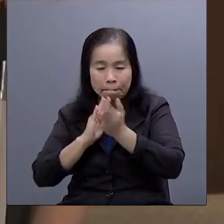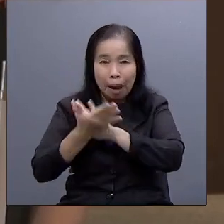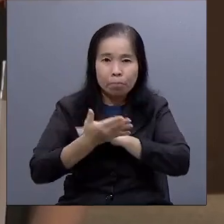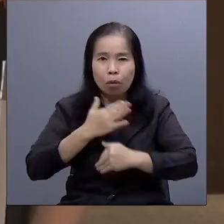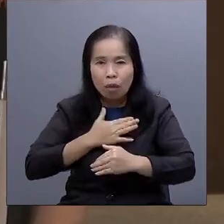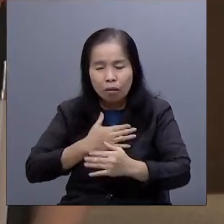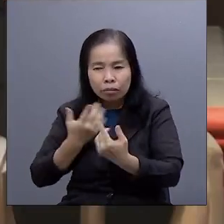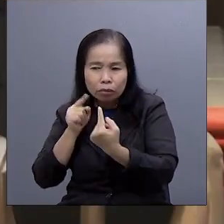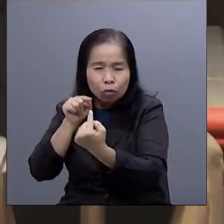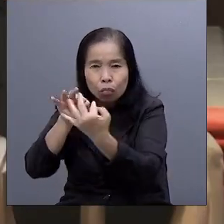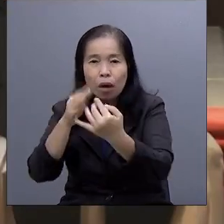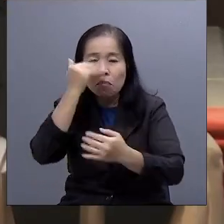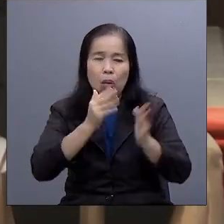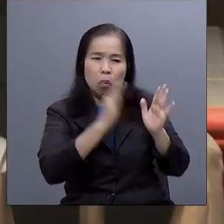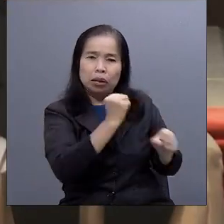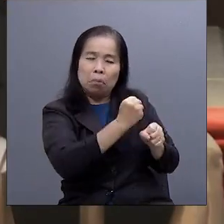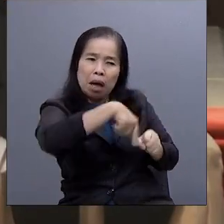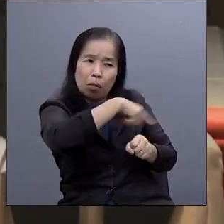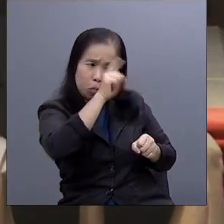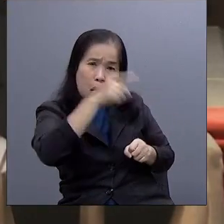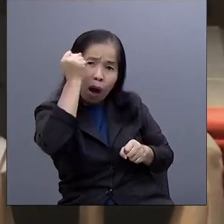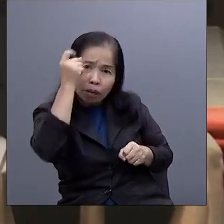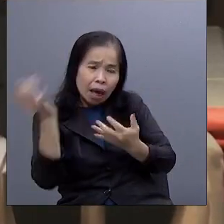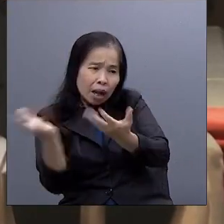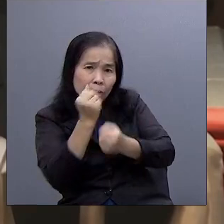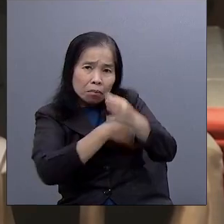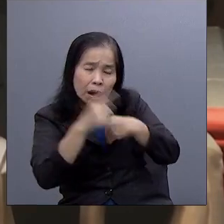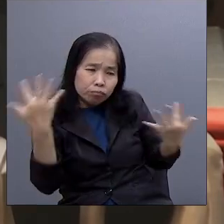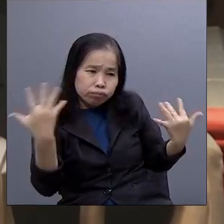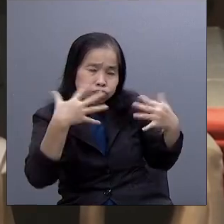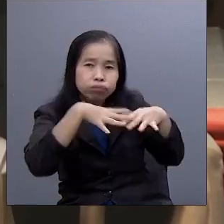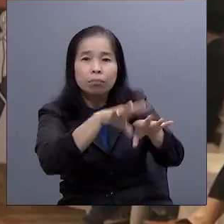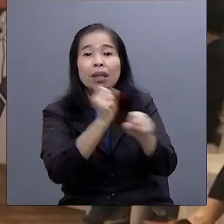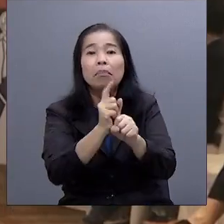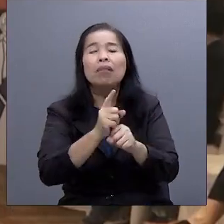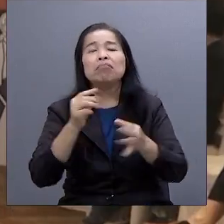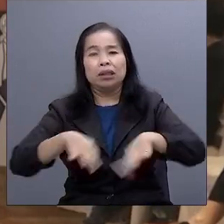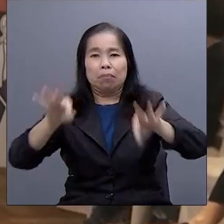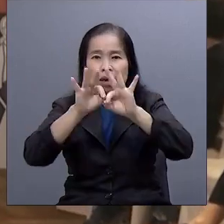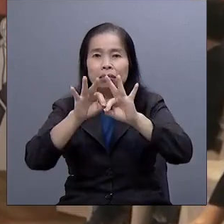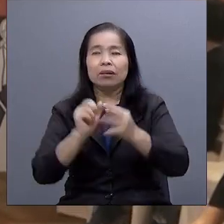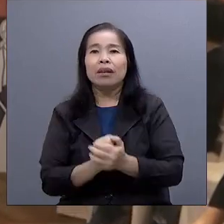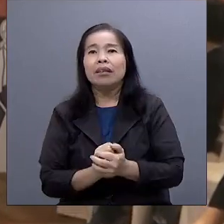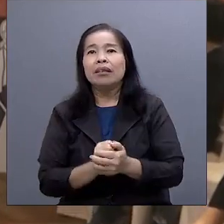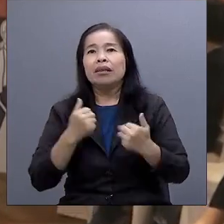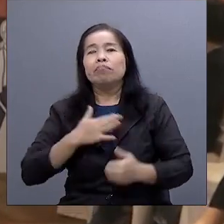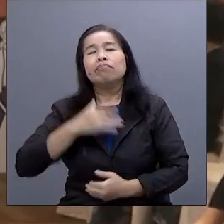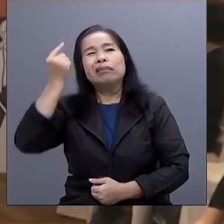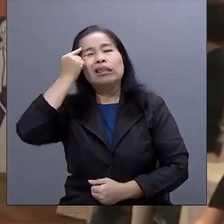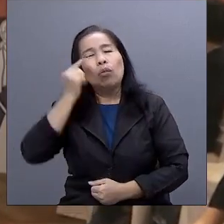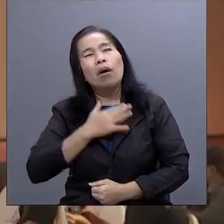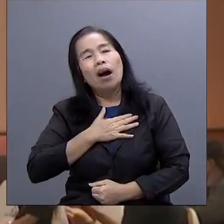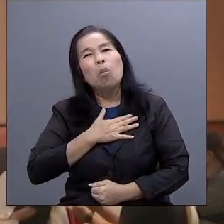คของพณะงานเดิมทมีอยู่ร่ร้าง civil and different societyตรนี้ยังเป็เรื่องที่เราต้